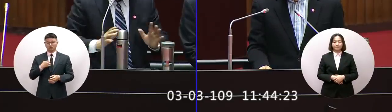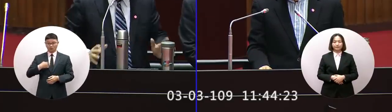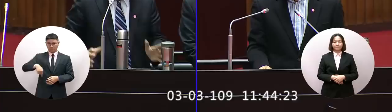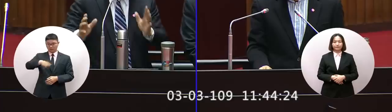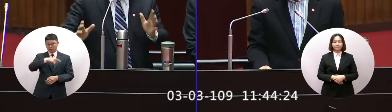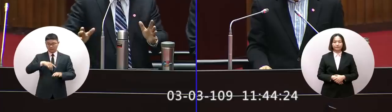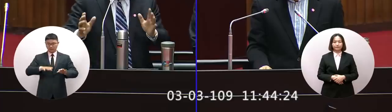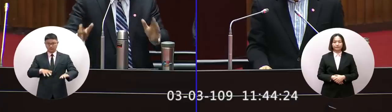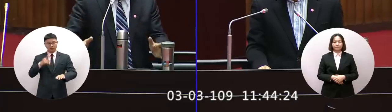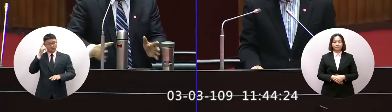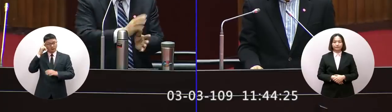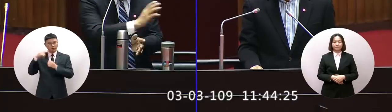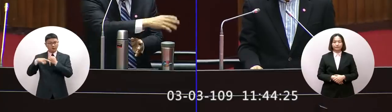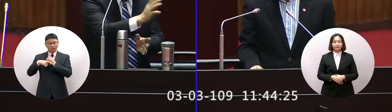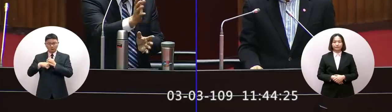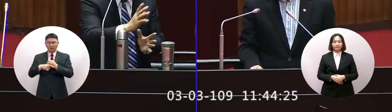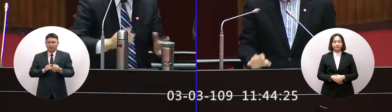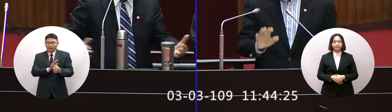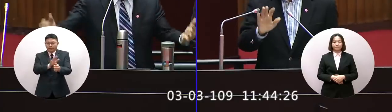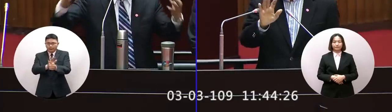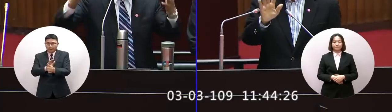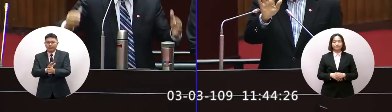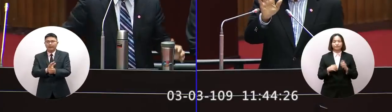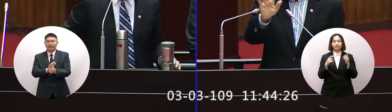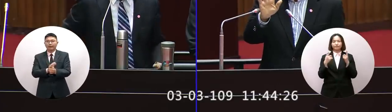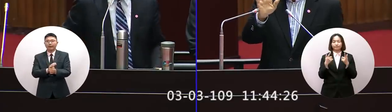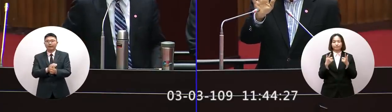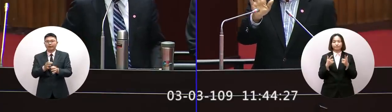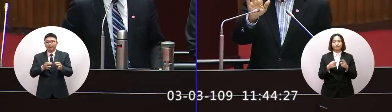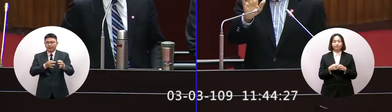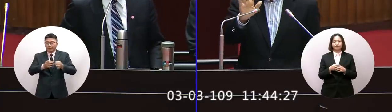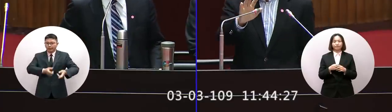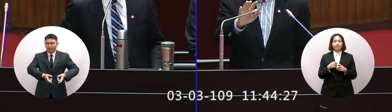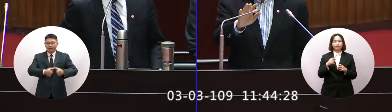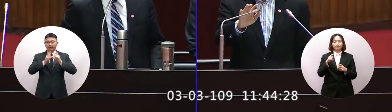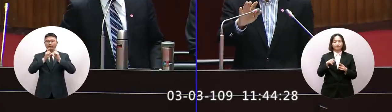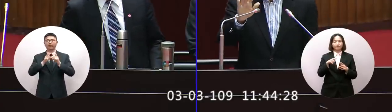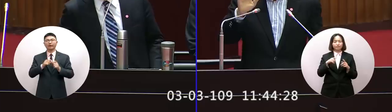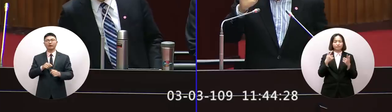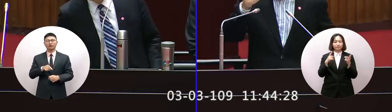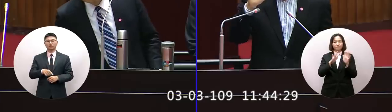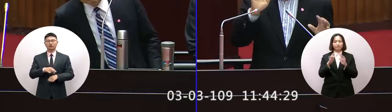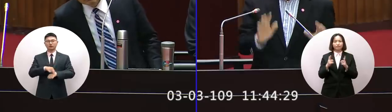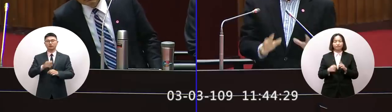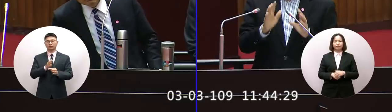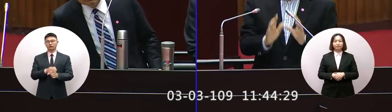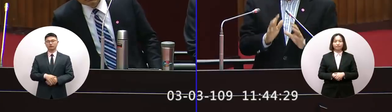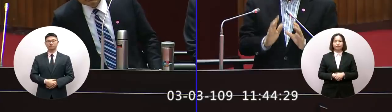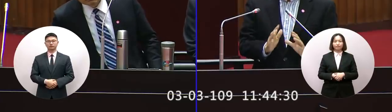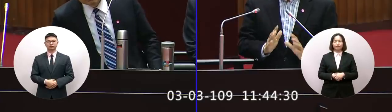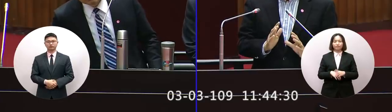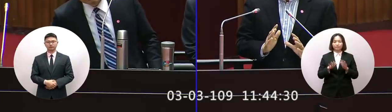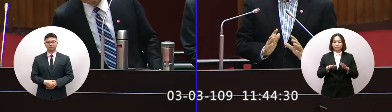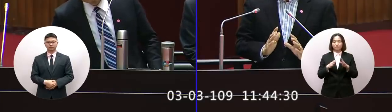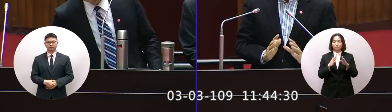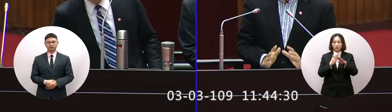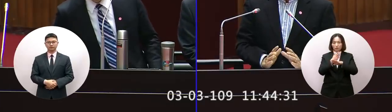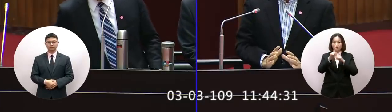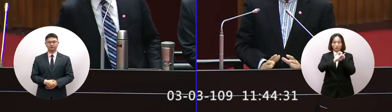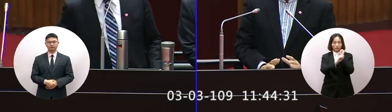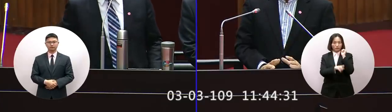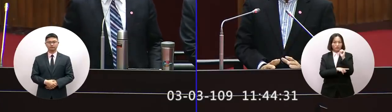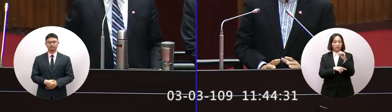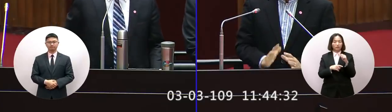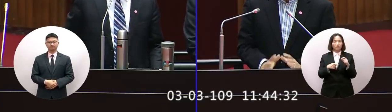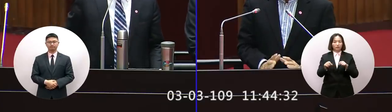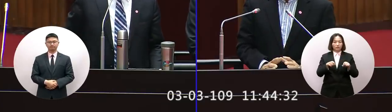要安全由出去消費國中議員不是這樣子這一次通過的法